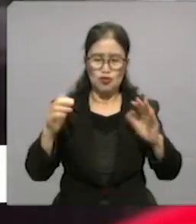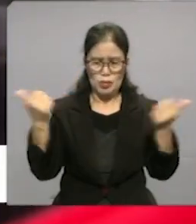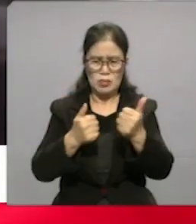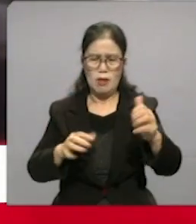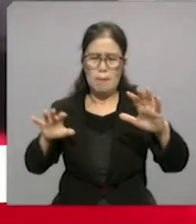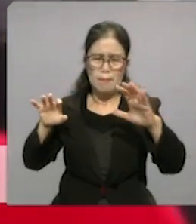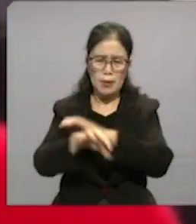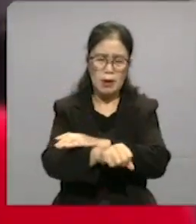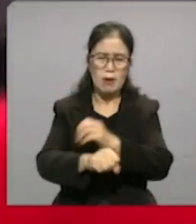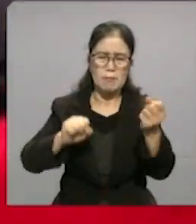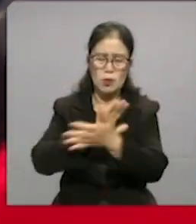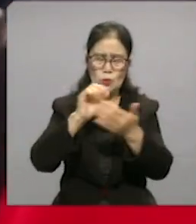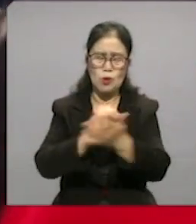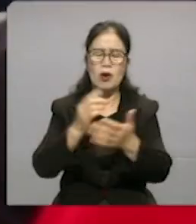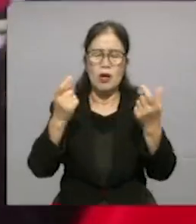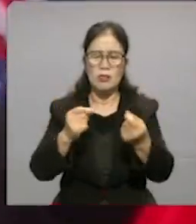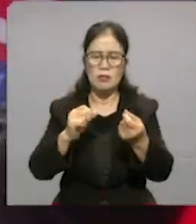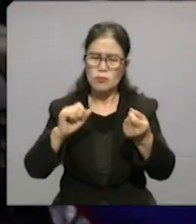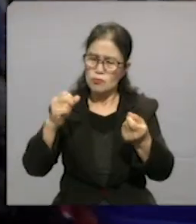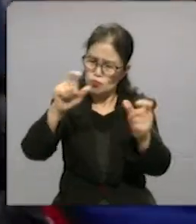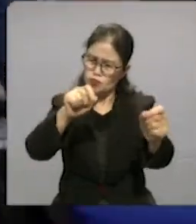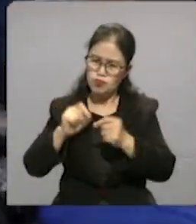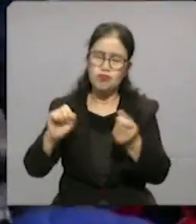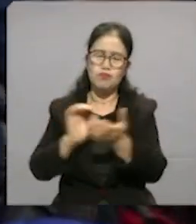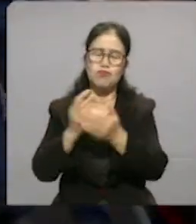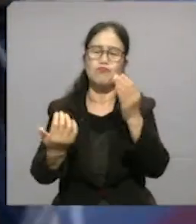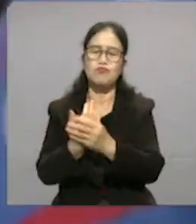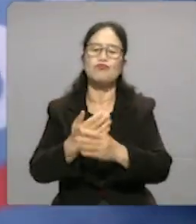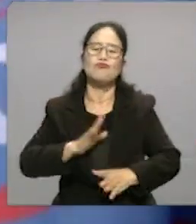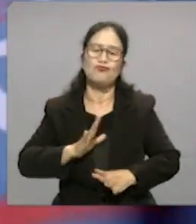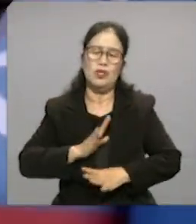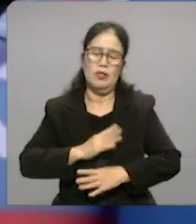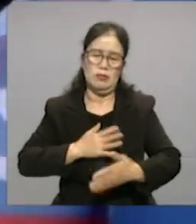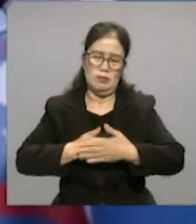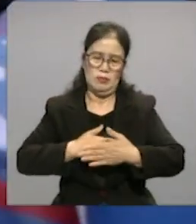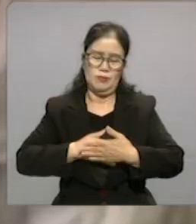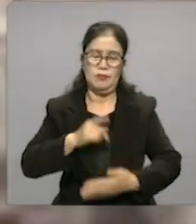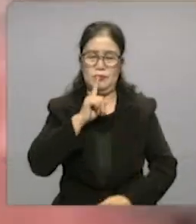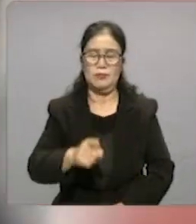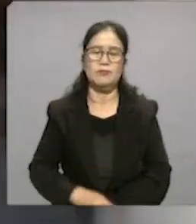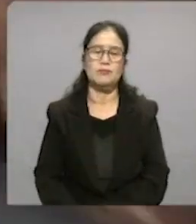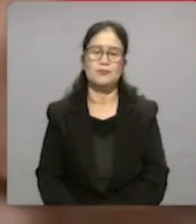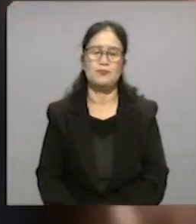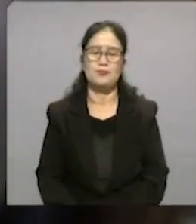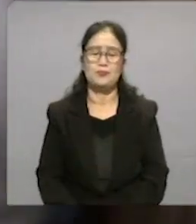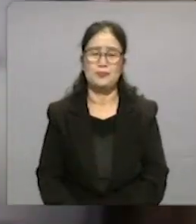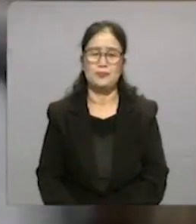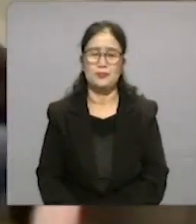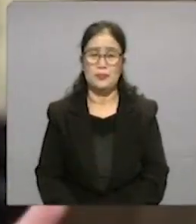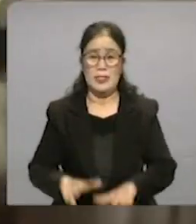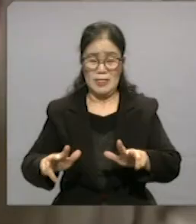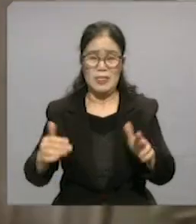의회의사당 폭동과 같은 소동이 또다시 일어날 수 있다는 불안감을 내비치고 있습니다 지금까지 미국